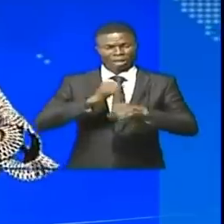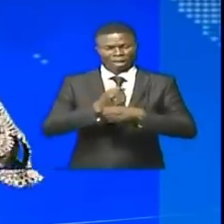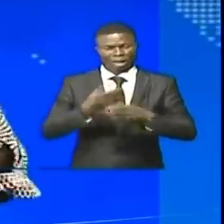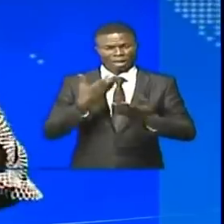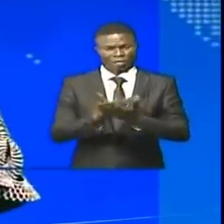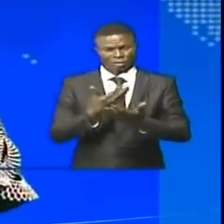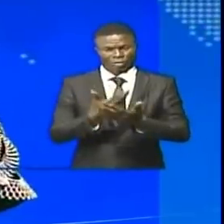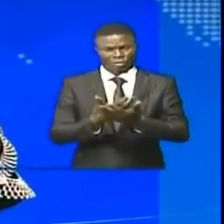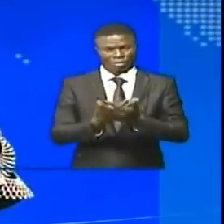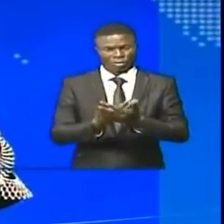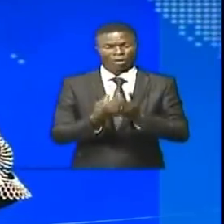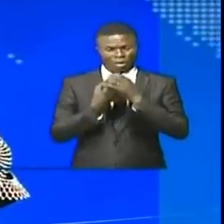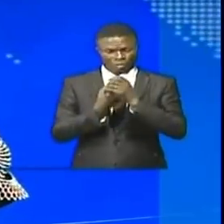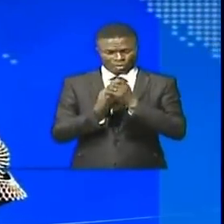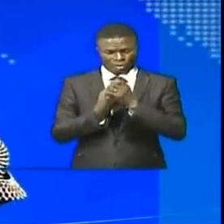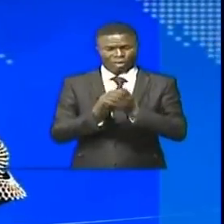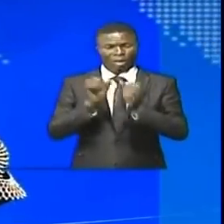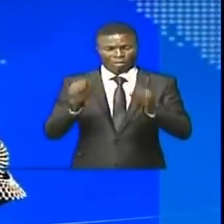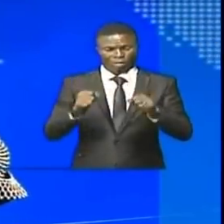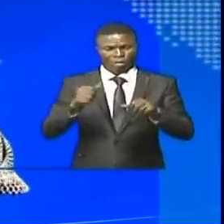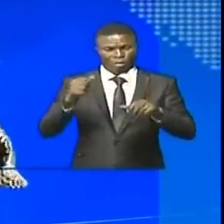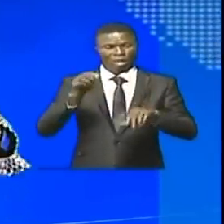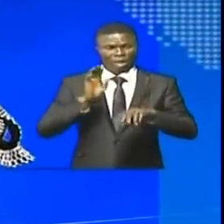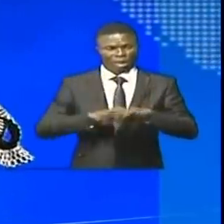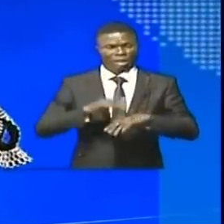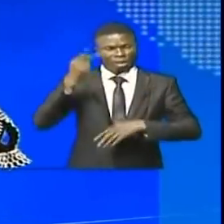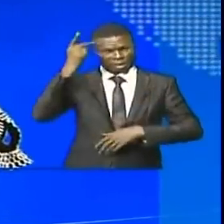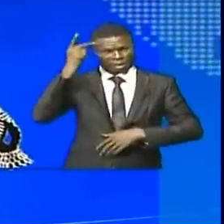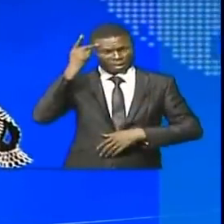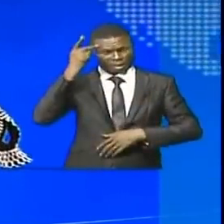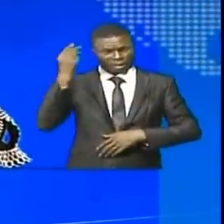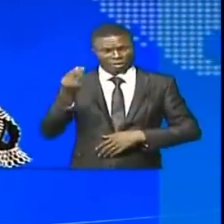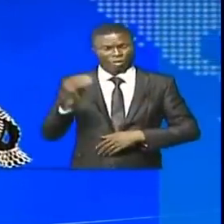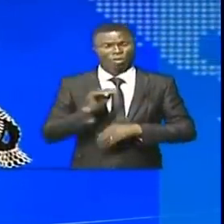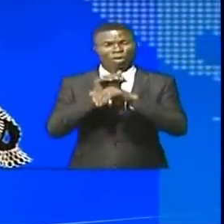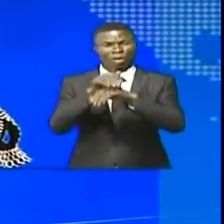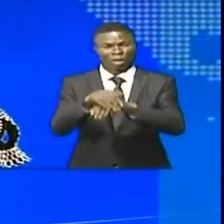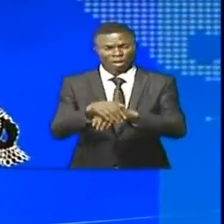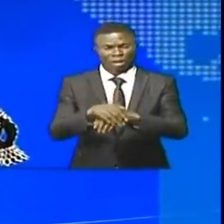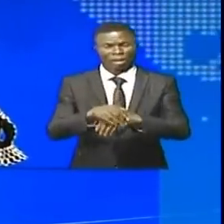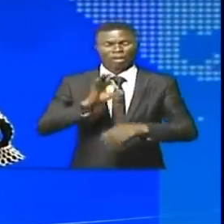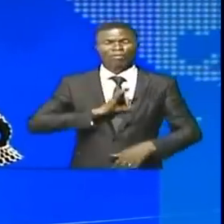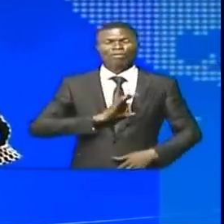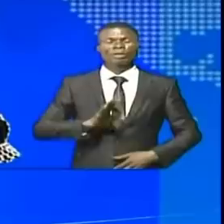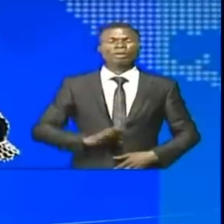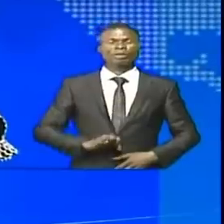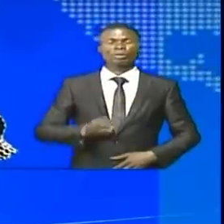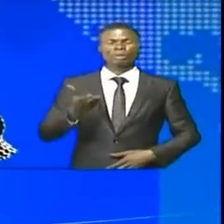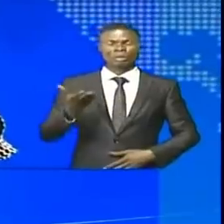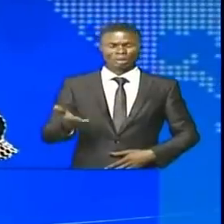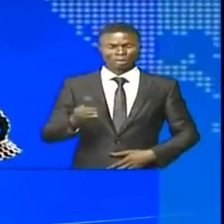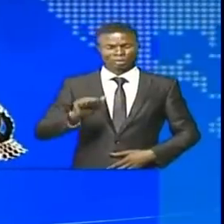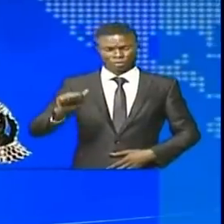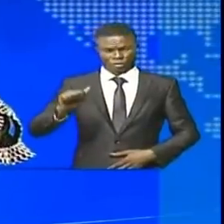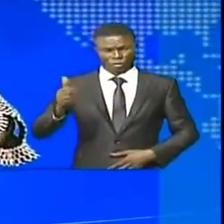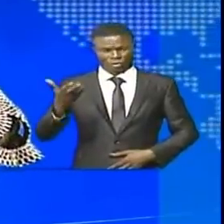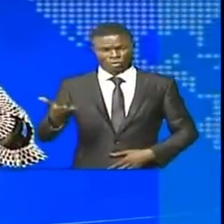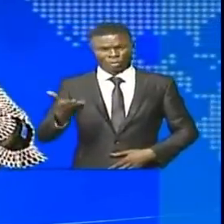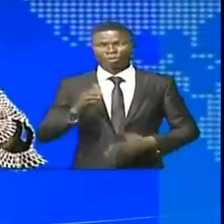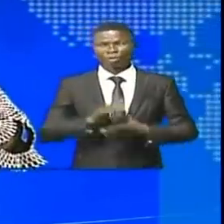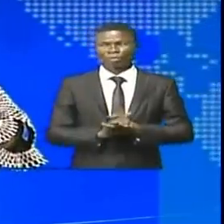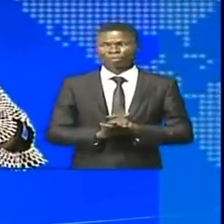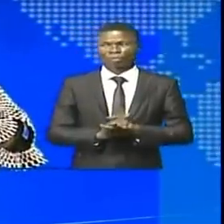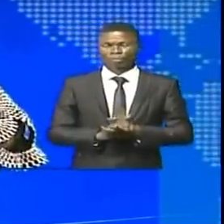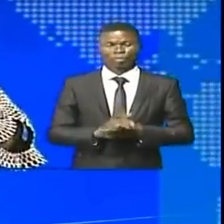sera bientôt possible à kinshasa grâce à l'implication du chef de l'état félix open tshisekedi et ils ont beau